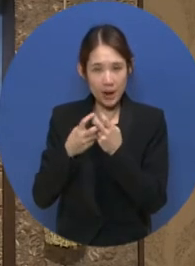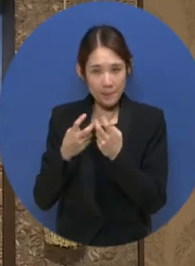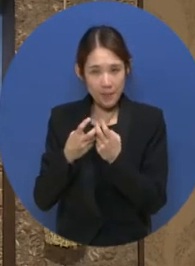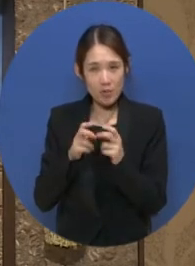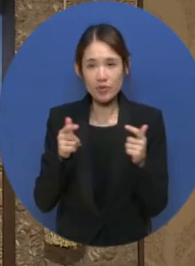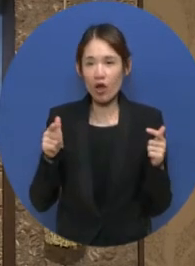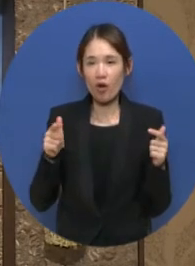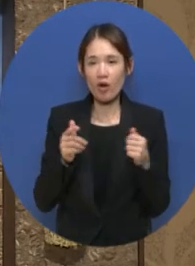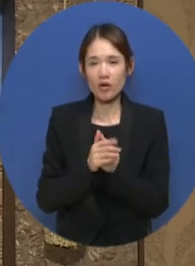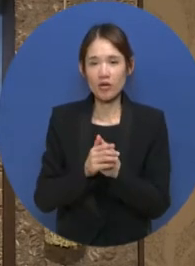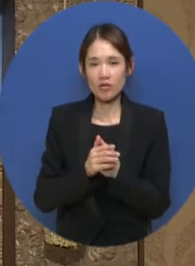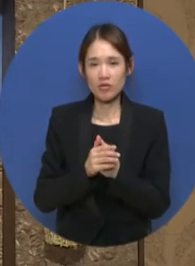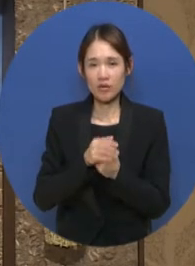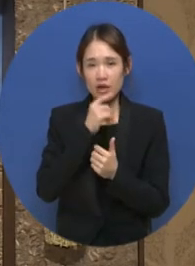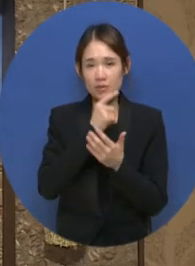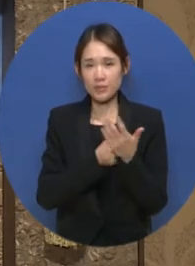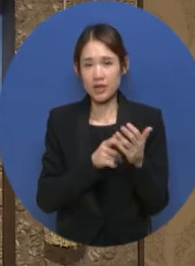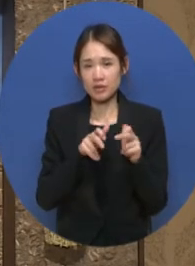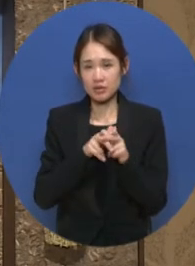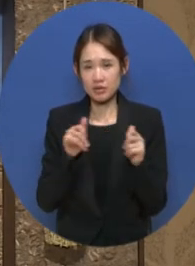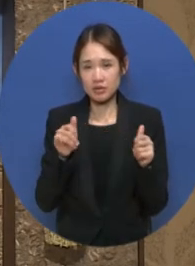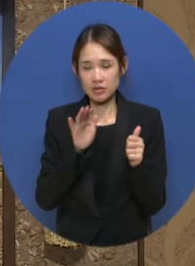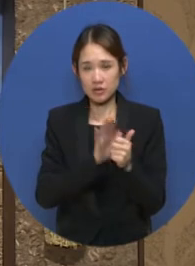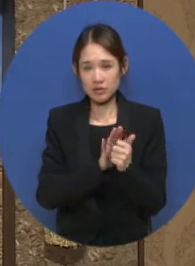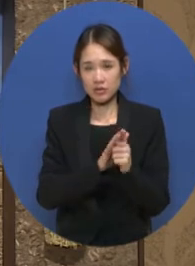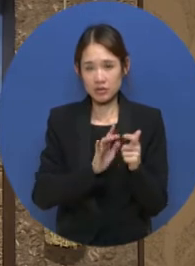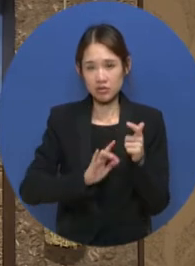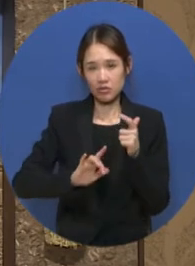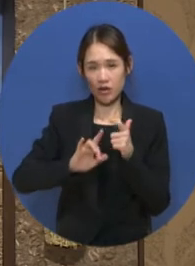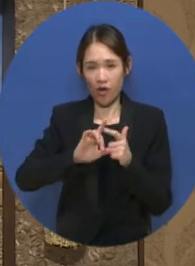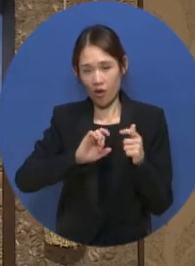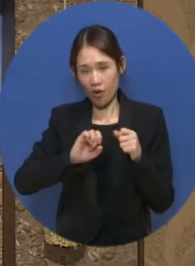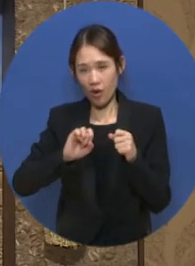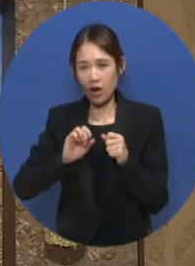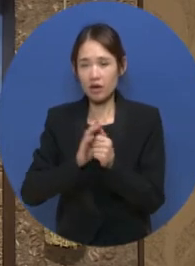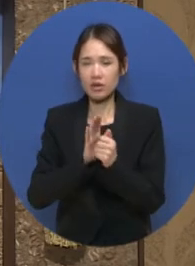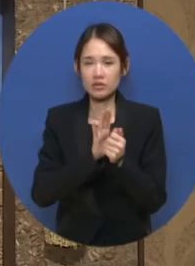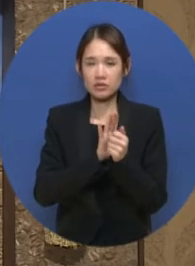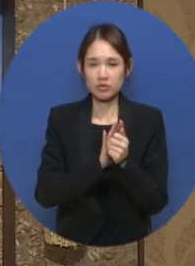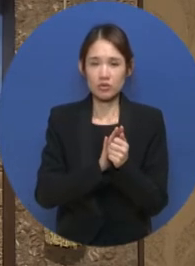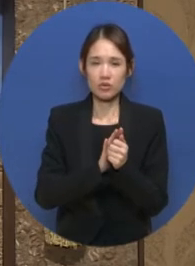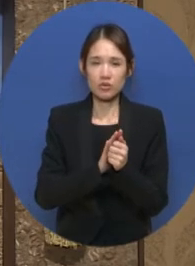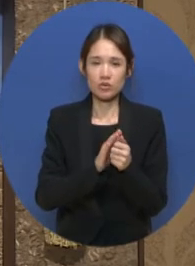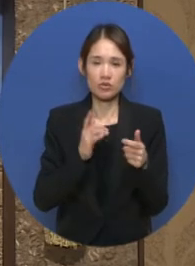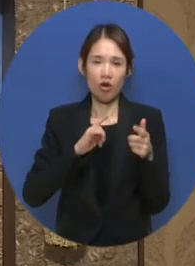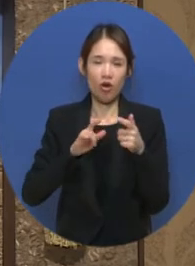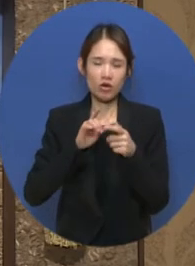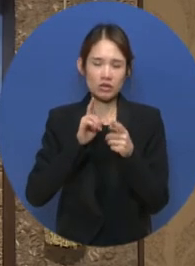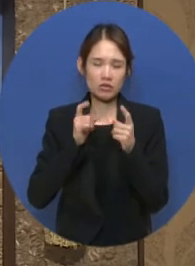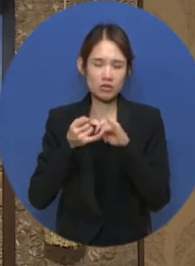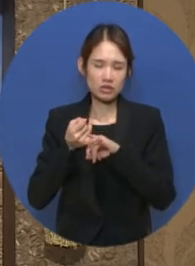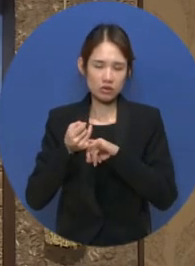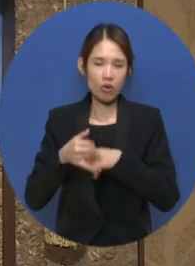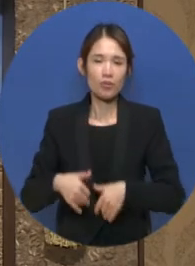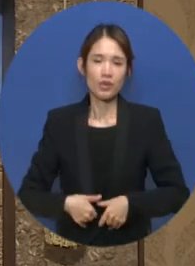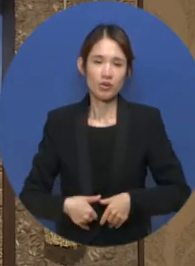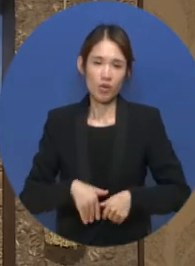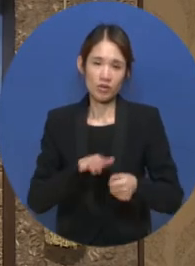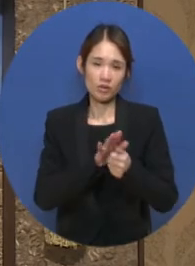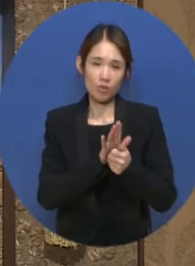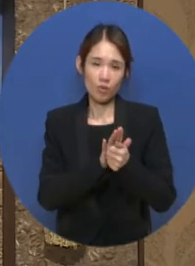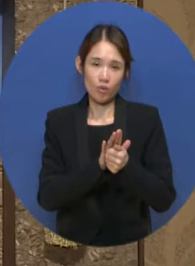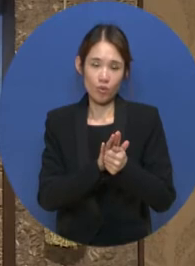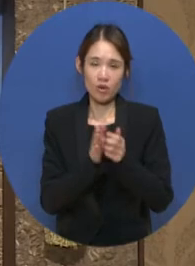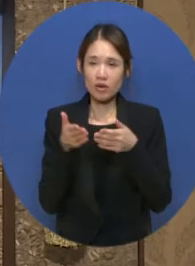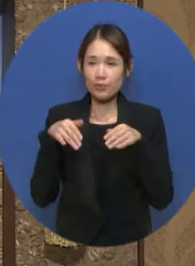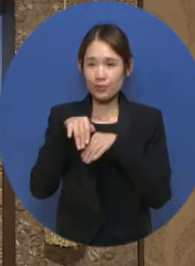으 이제 피해 장애인들에 대한 지원을 조금 더 활성화 하고 또 지원할 업무에 있어서도 좀 더 실질적인 도움을 사실 저희 오기가